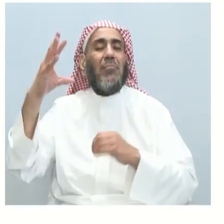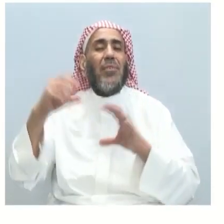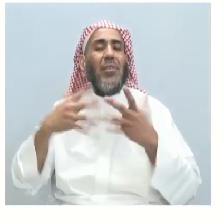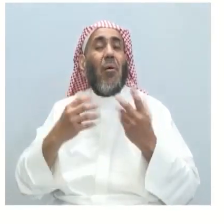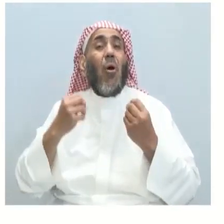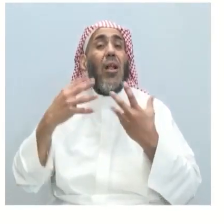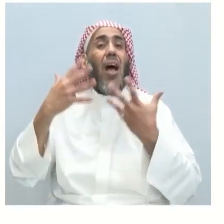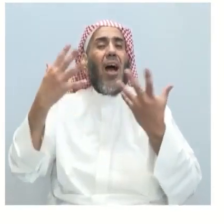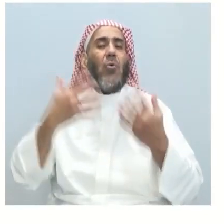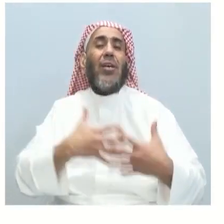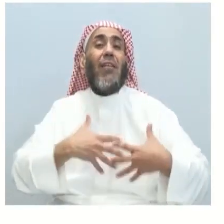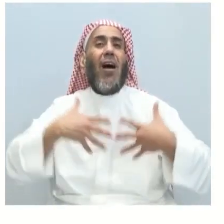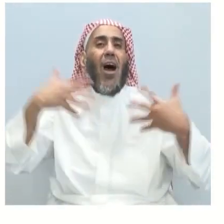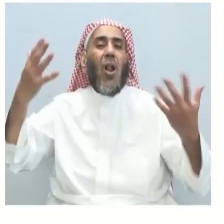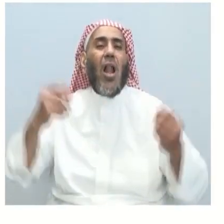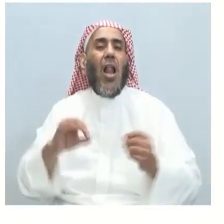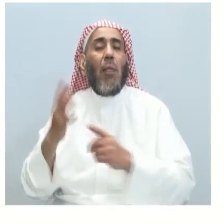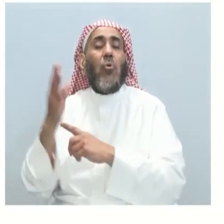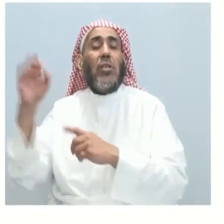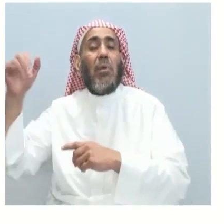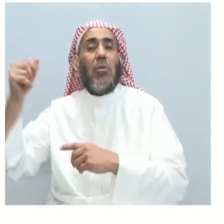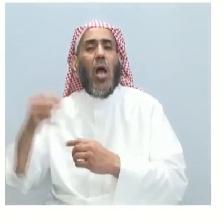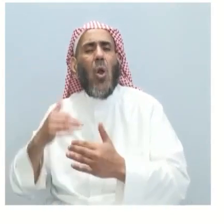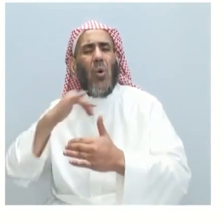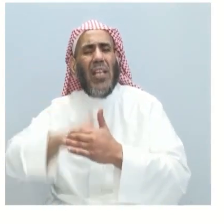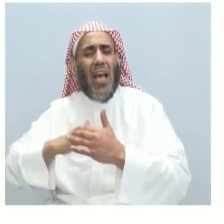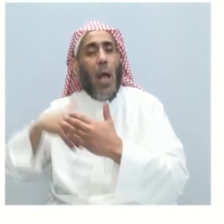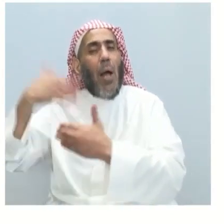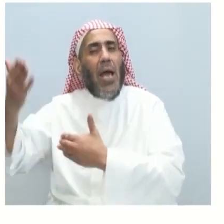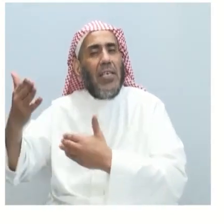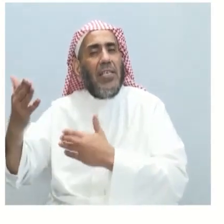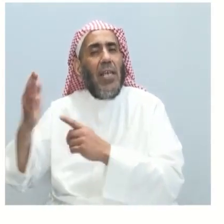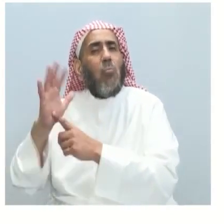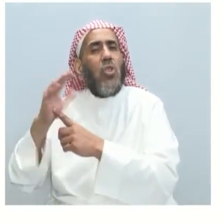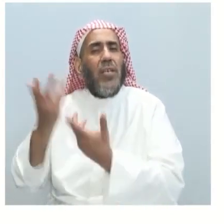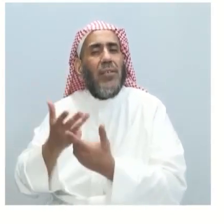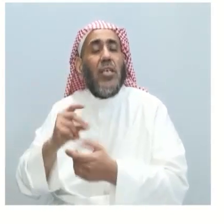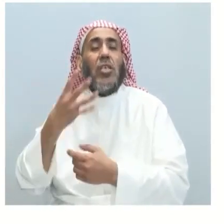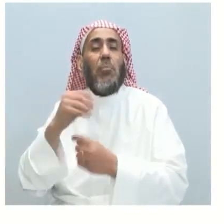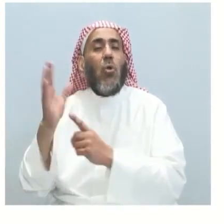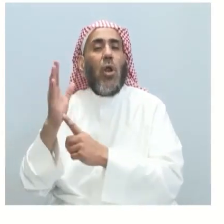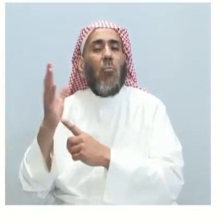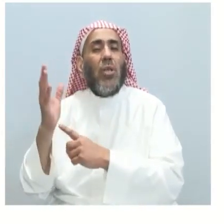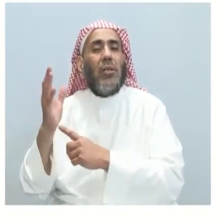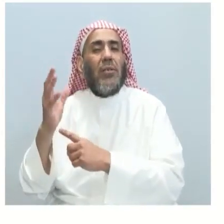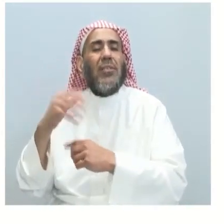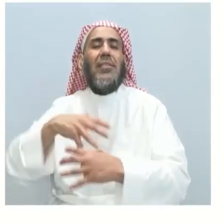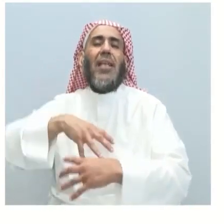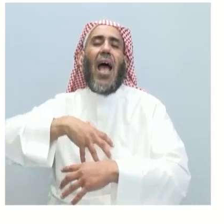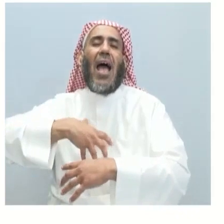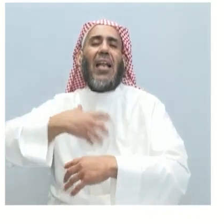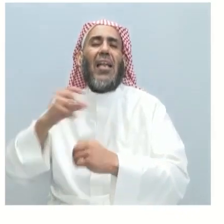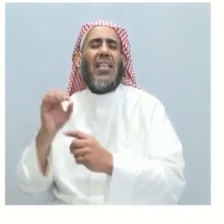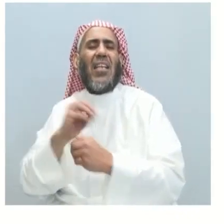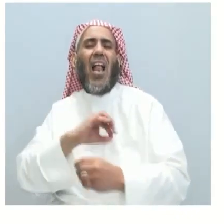وبعث الاشراق والحياه هنا التفاؤل المثير عند ابراهيم ناجي هل هو داخلي ام خارجي جميل هنا المثير عنده داخلي